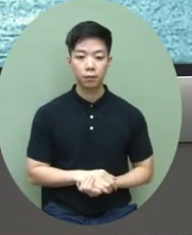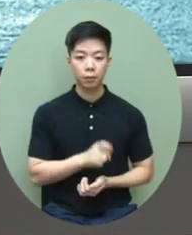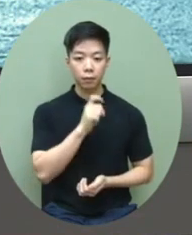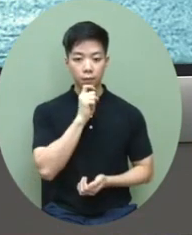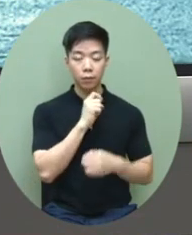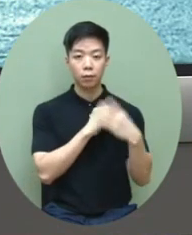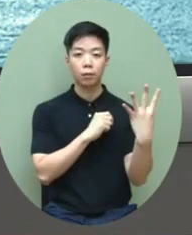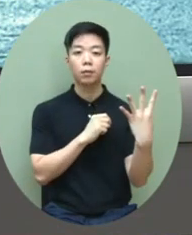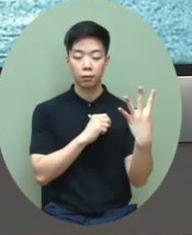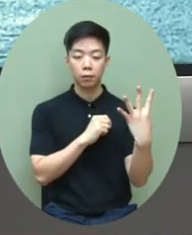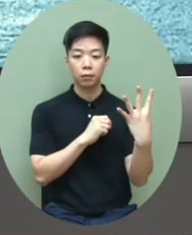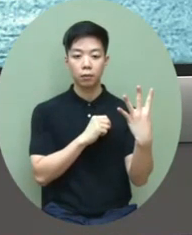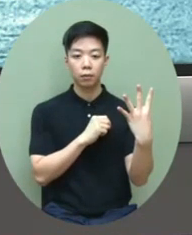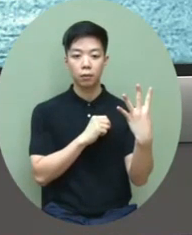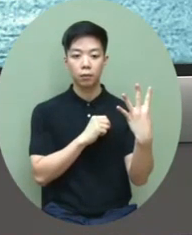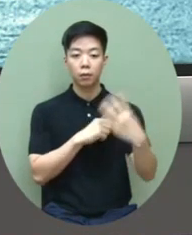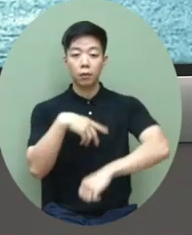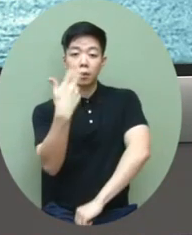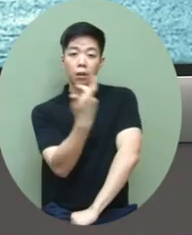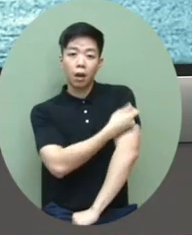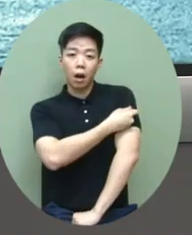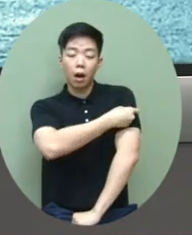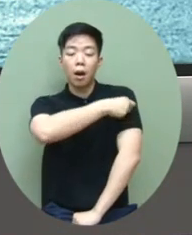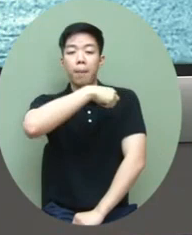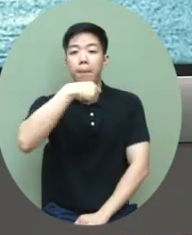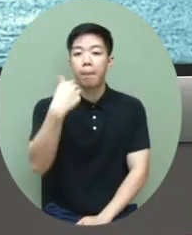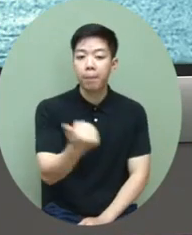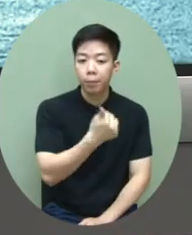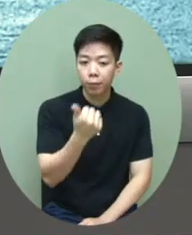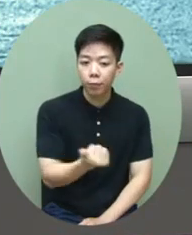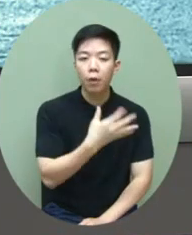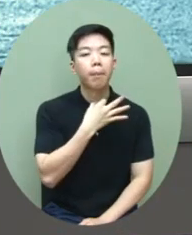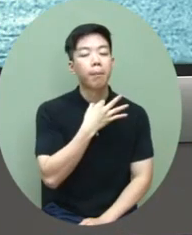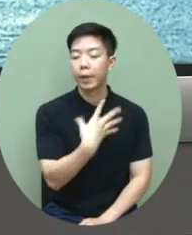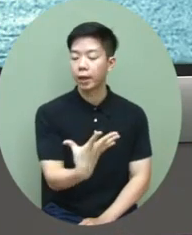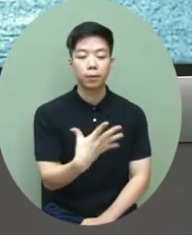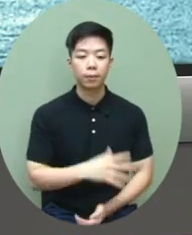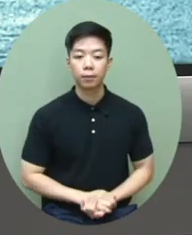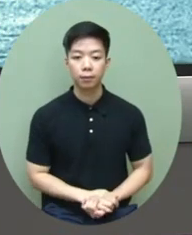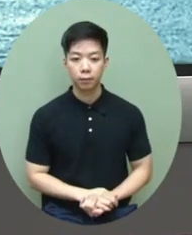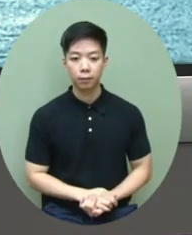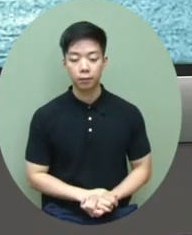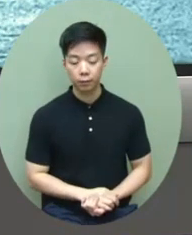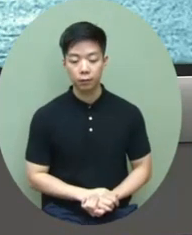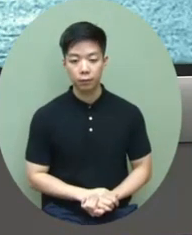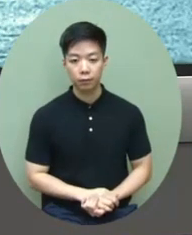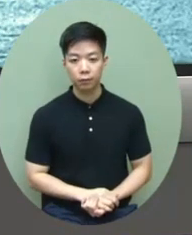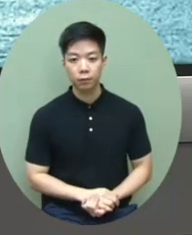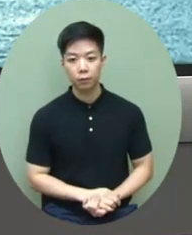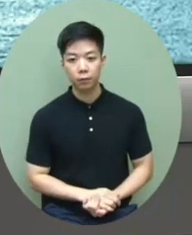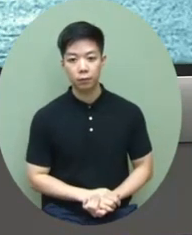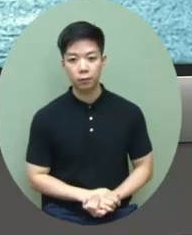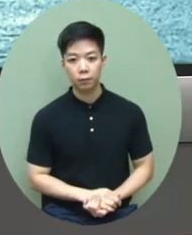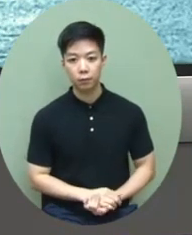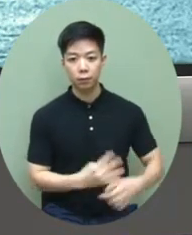4位咧係未完成接種呢、疫苗嘅。其中有兩位咧，就